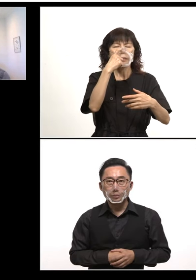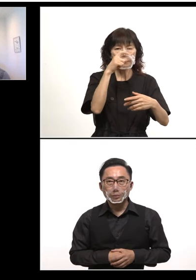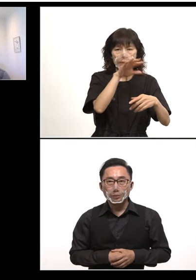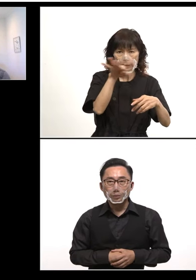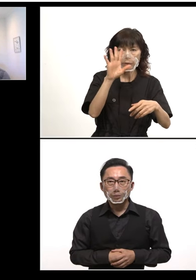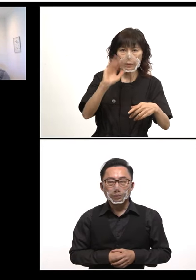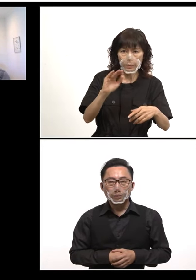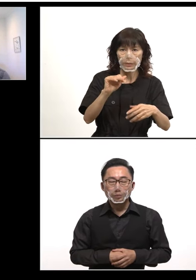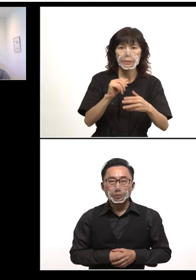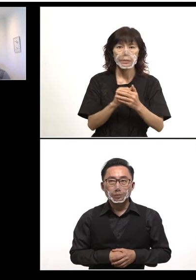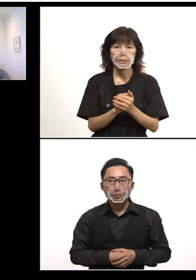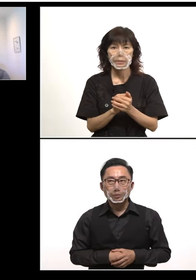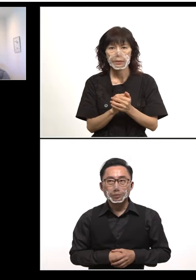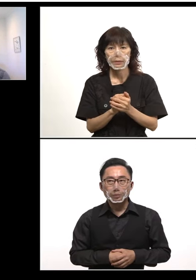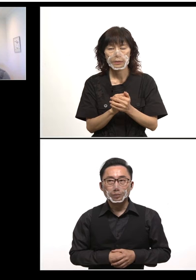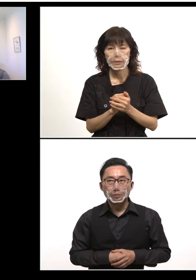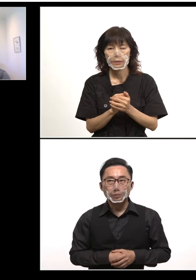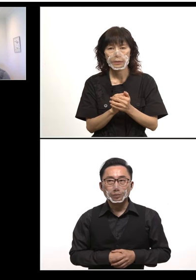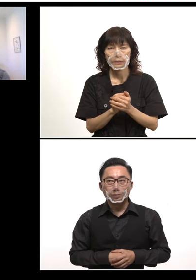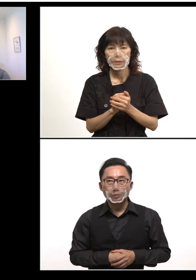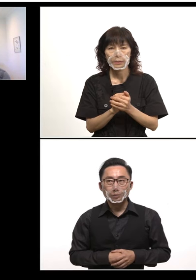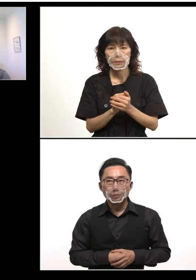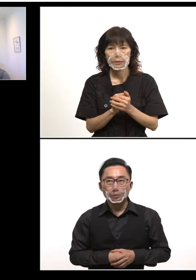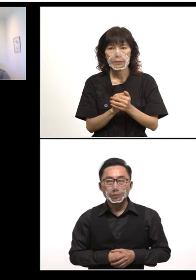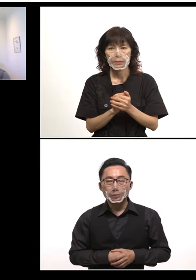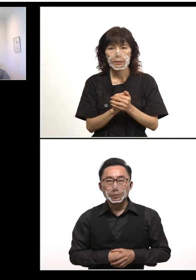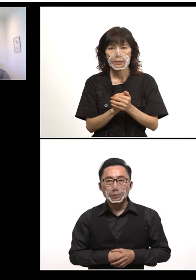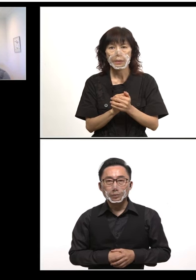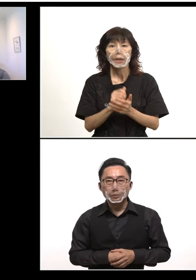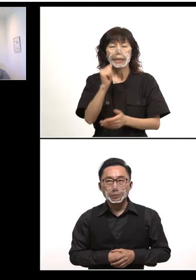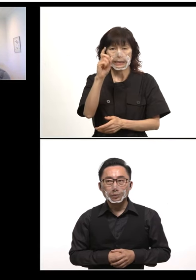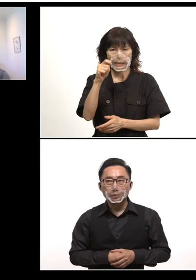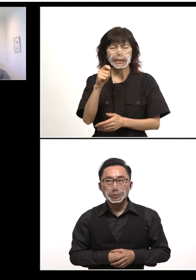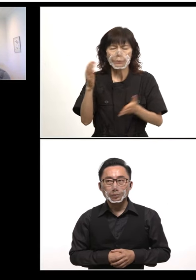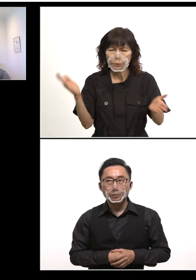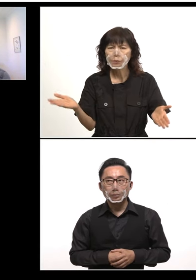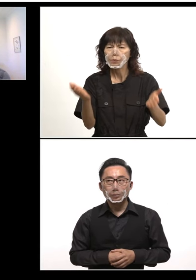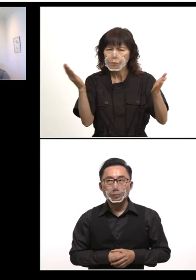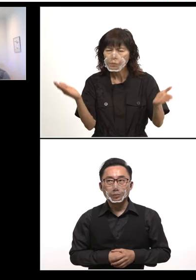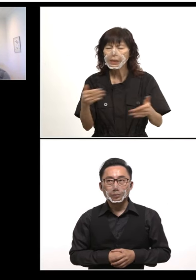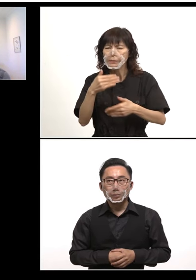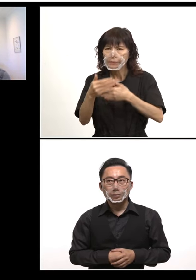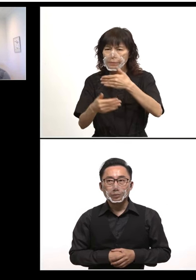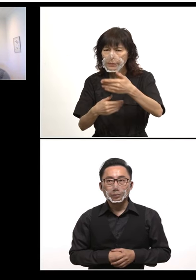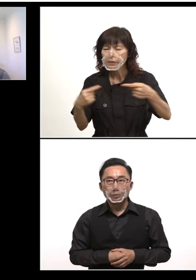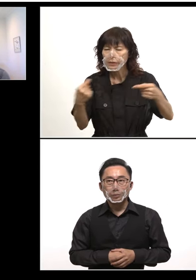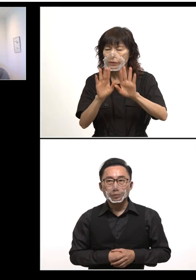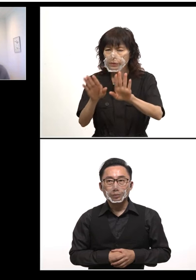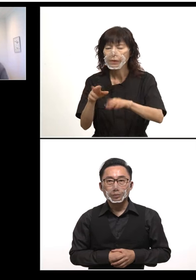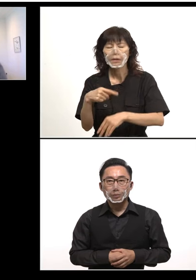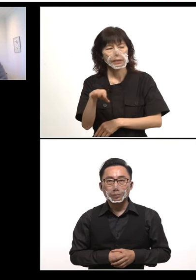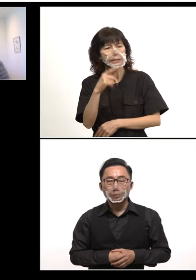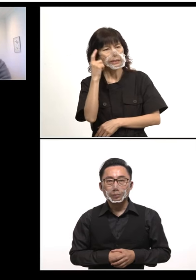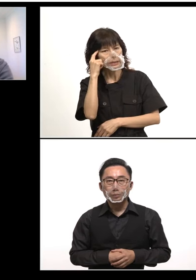見到當我哋一路去推動做 efficacy 嘅時候，其實大家係睇到，